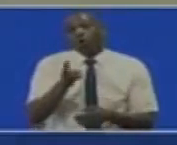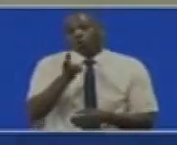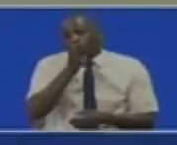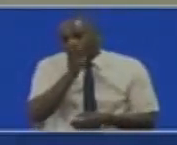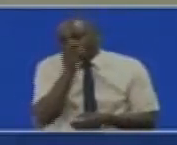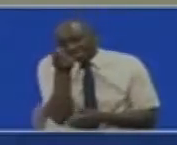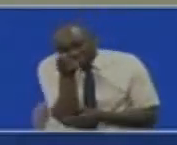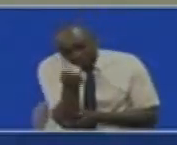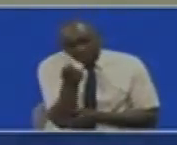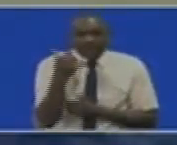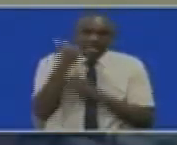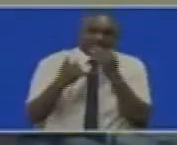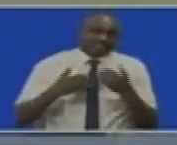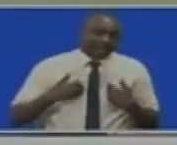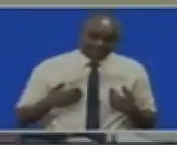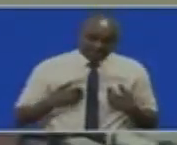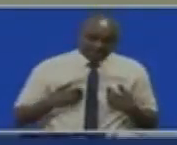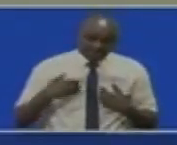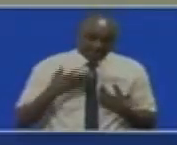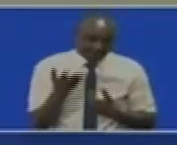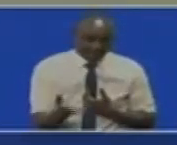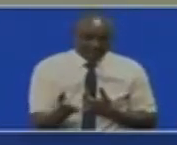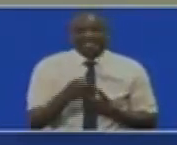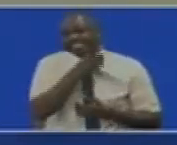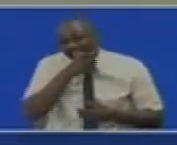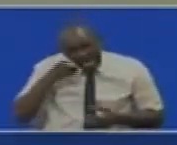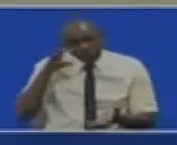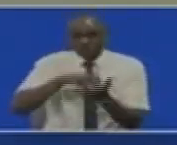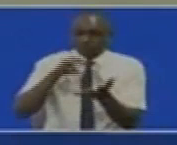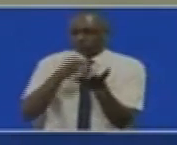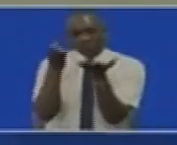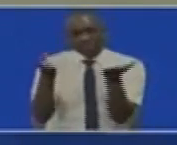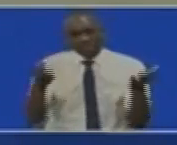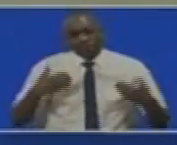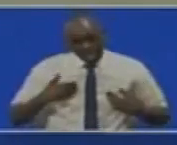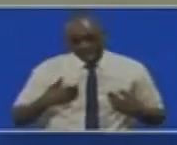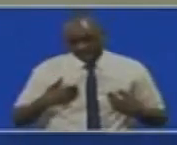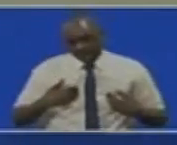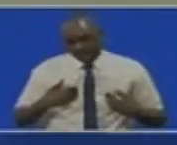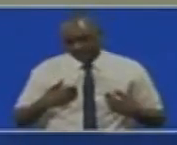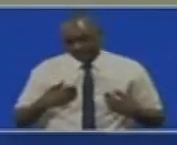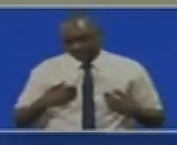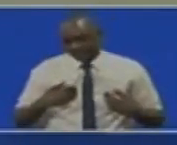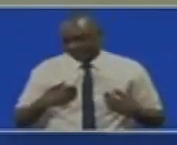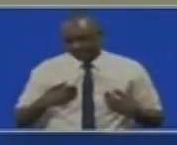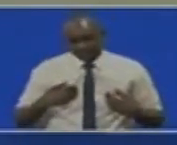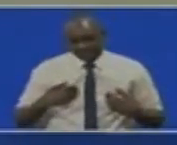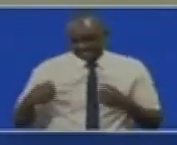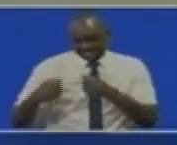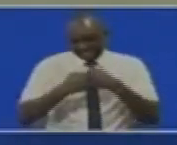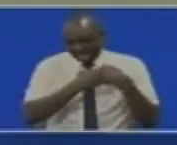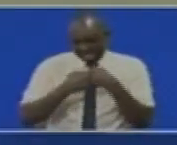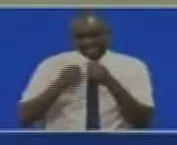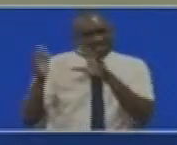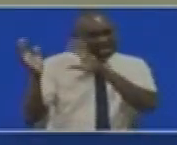country. And with the drought situation that we are facing now, the challenge of